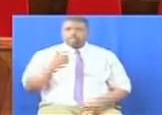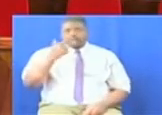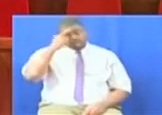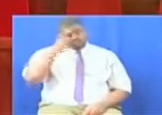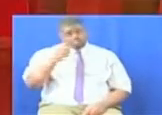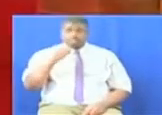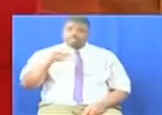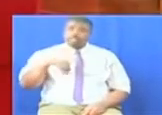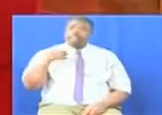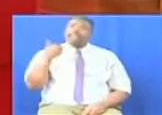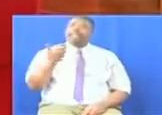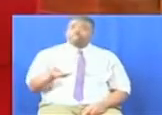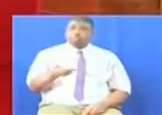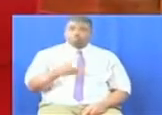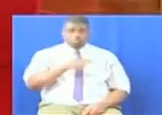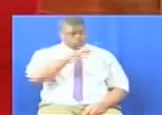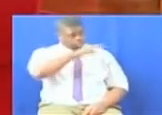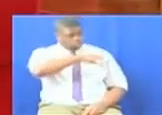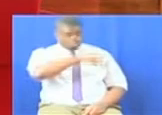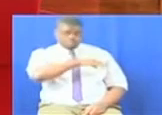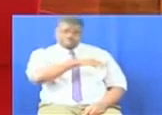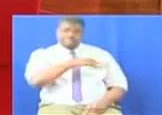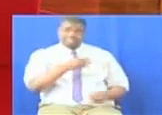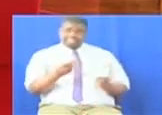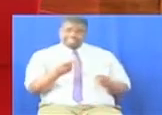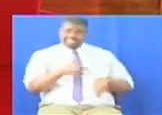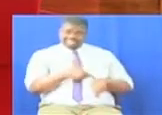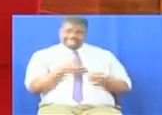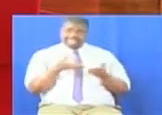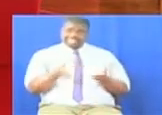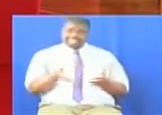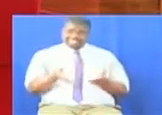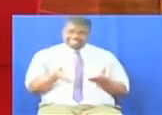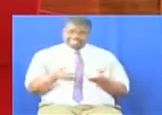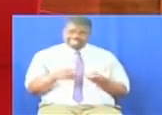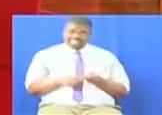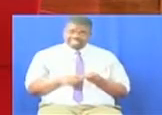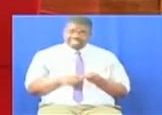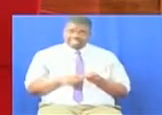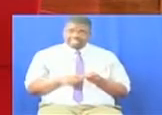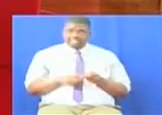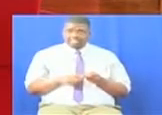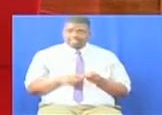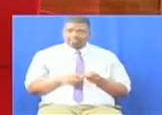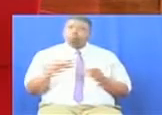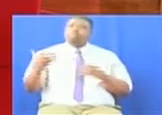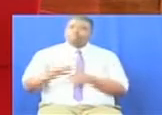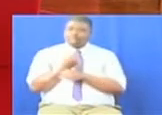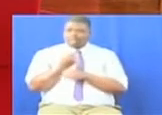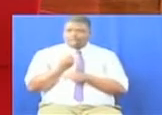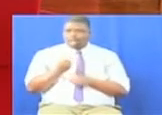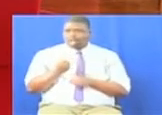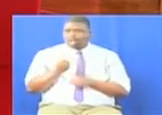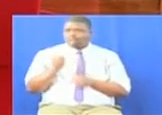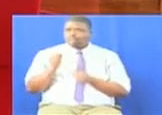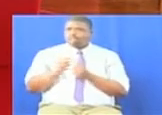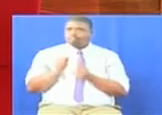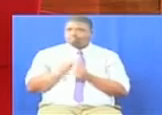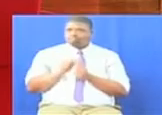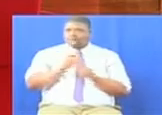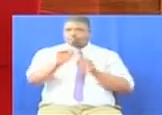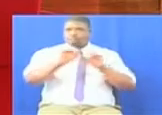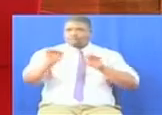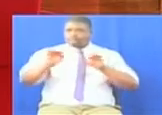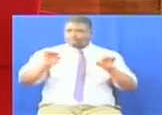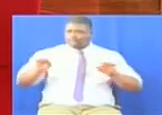kesho jioni saa hizi tutakuwa kiasi fulani na cha kusema na kuambiana hapa